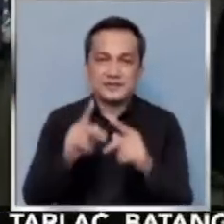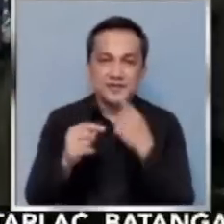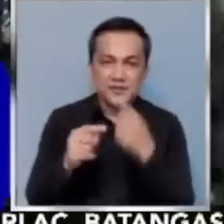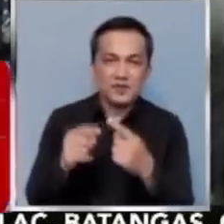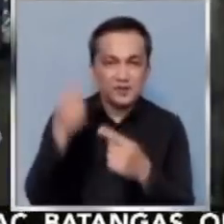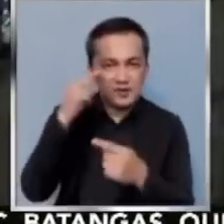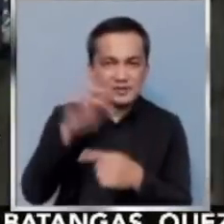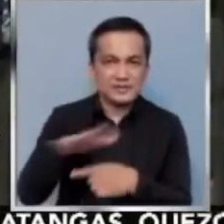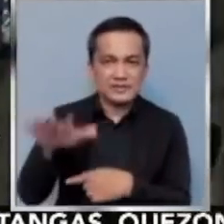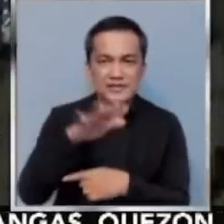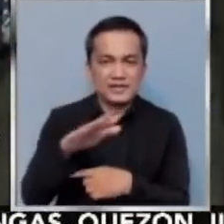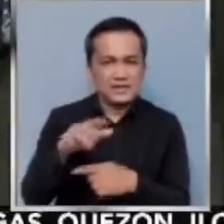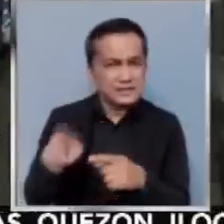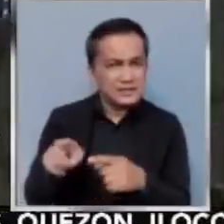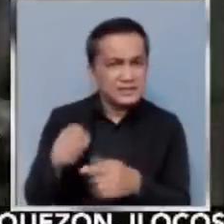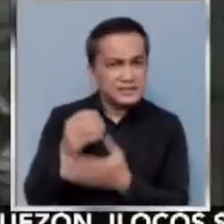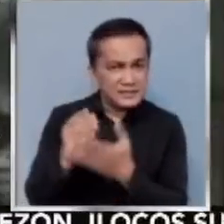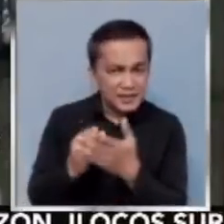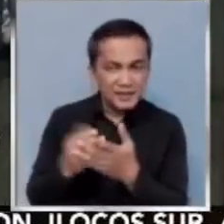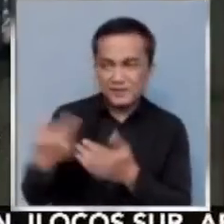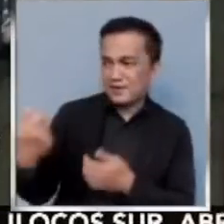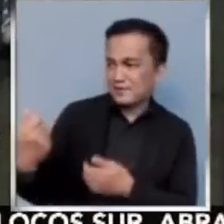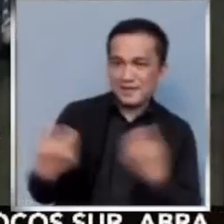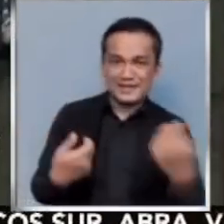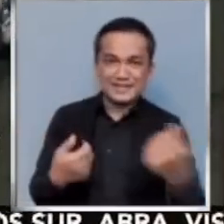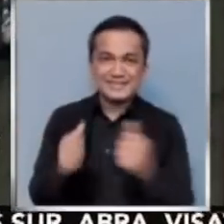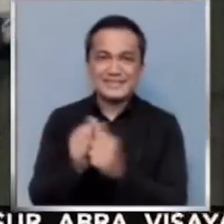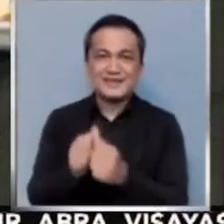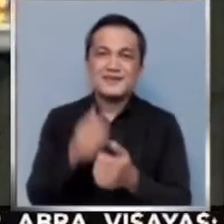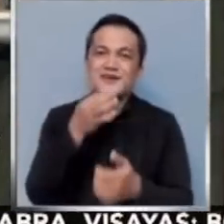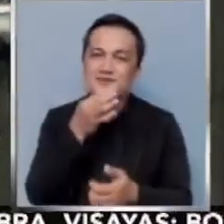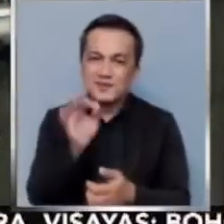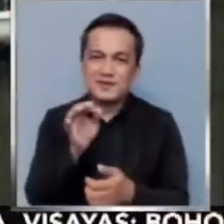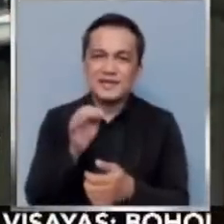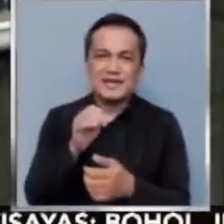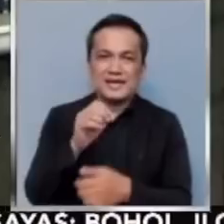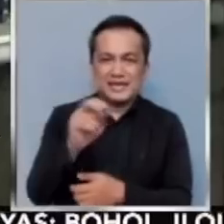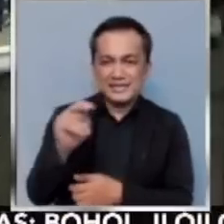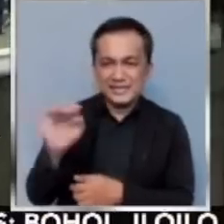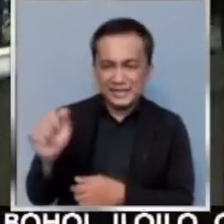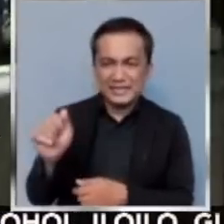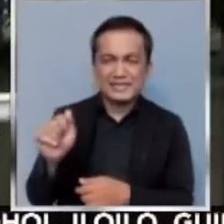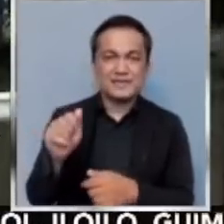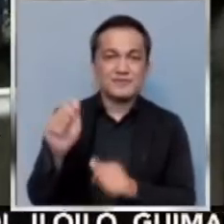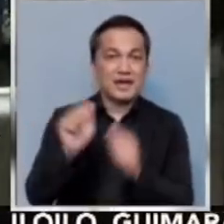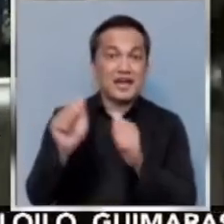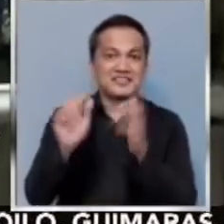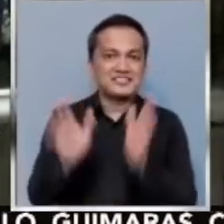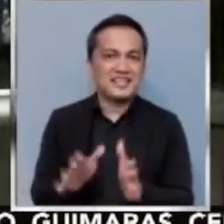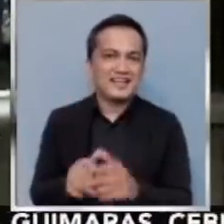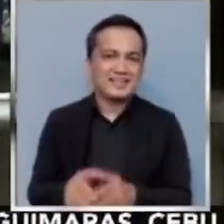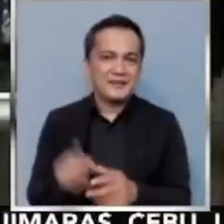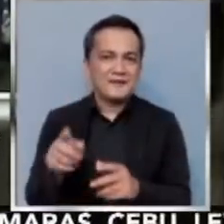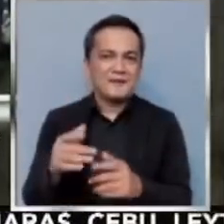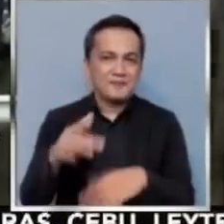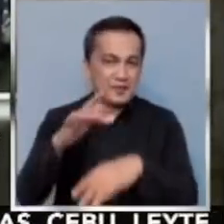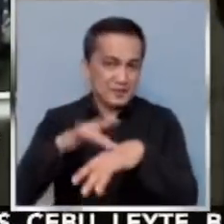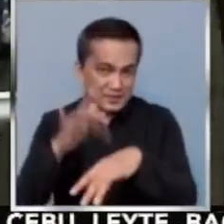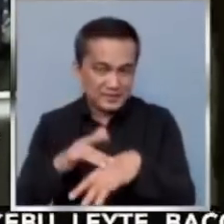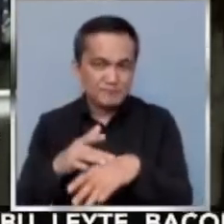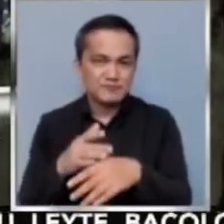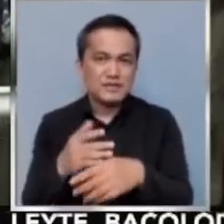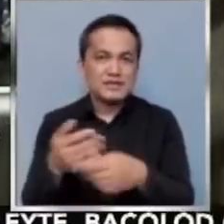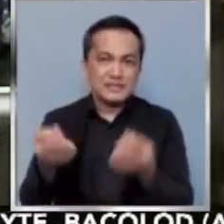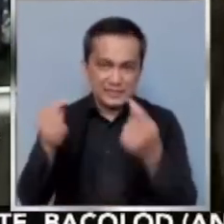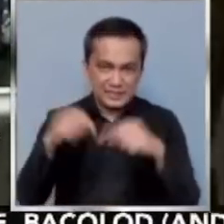Merong ilang nakapag-selfie pa kasama ang kanilang mga paboritong NCAA at Kapuso Stars. At panikim pa lang daw ito ng mga darating na partnerships ng